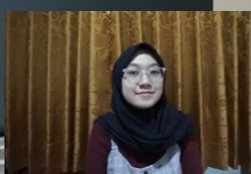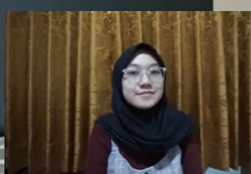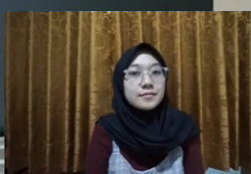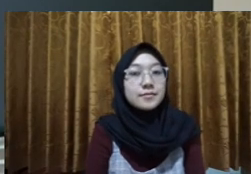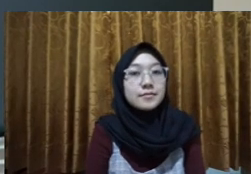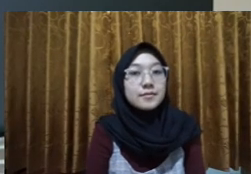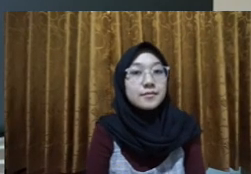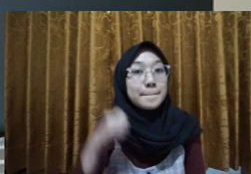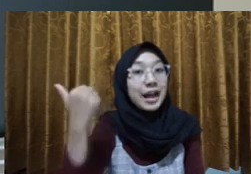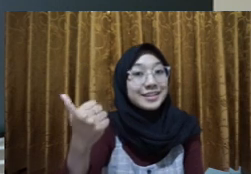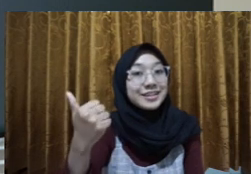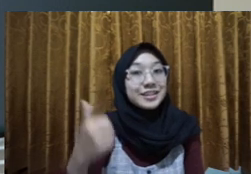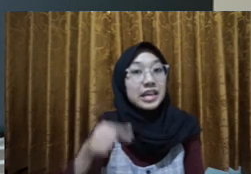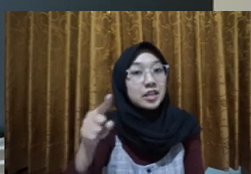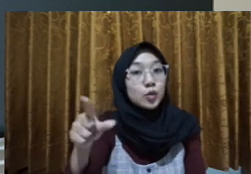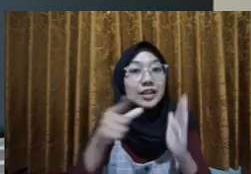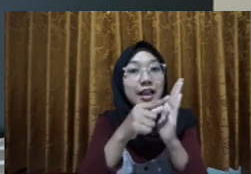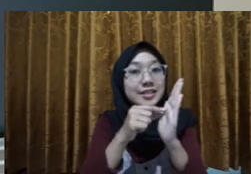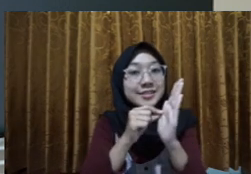Baik, itu tadi